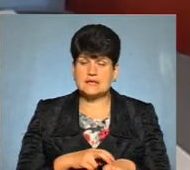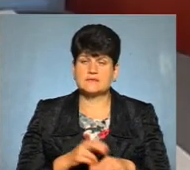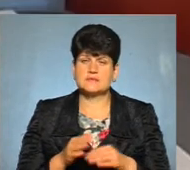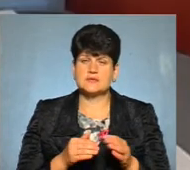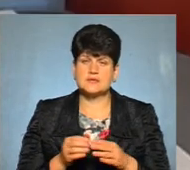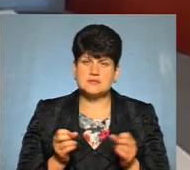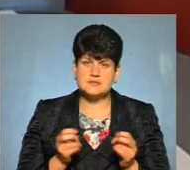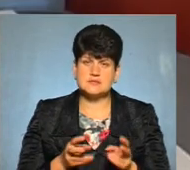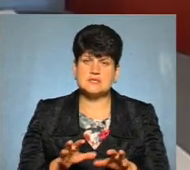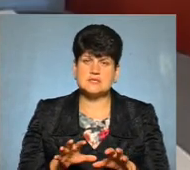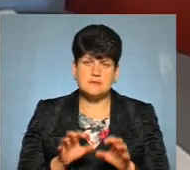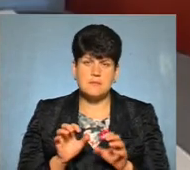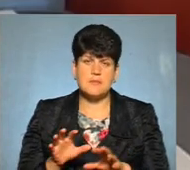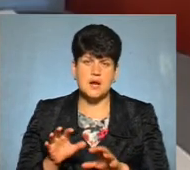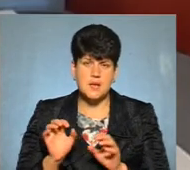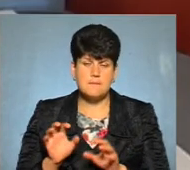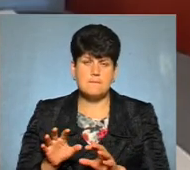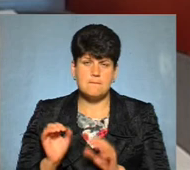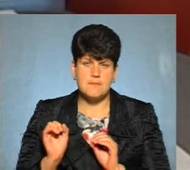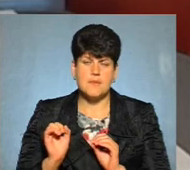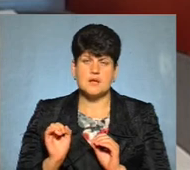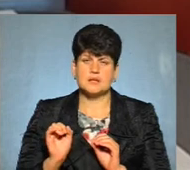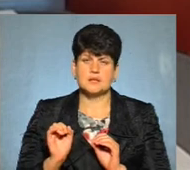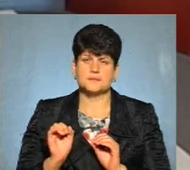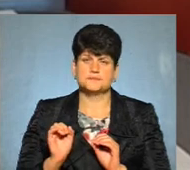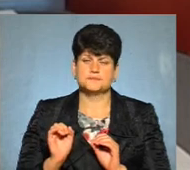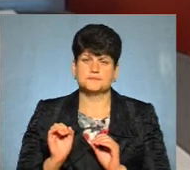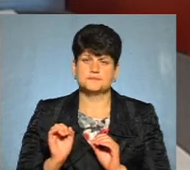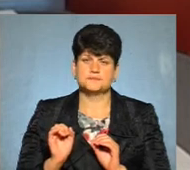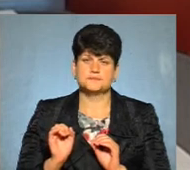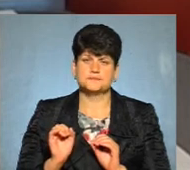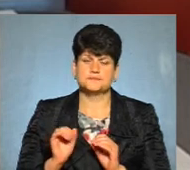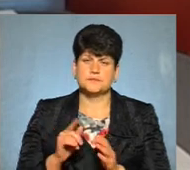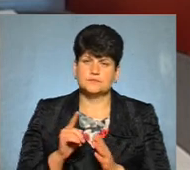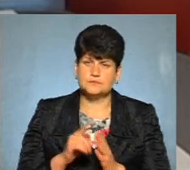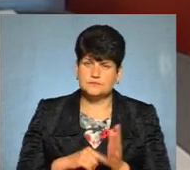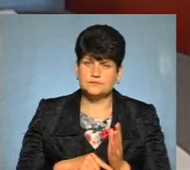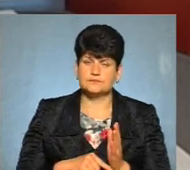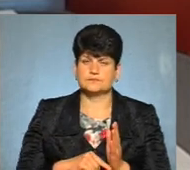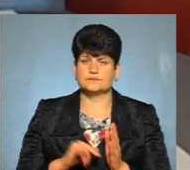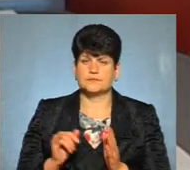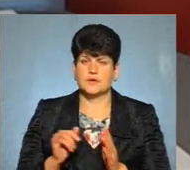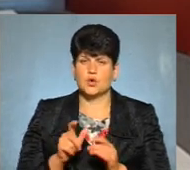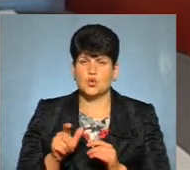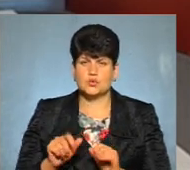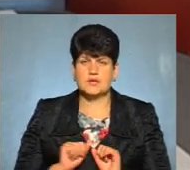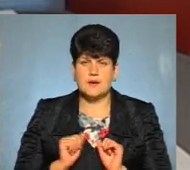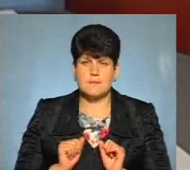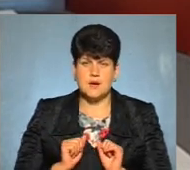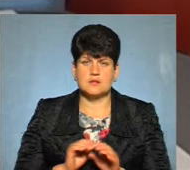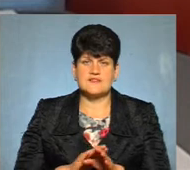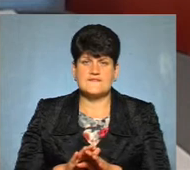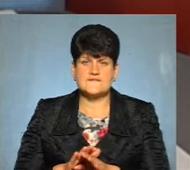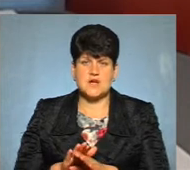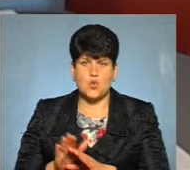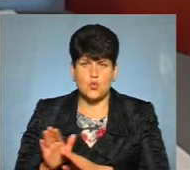фахівців сприймалися достатньо з довірою, і люди намагалися їх